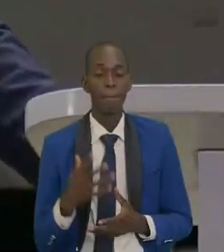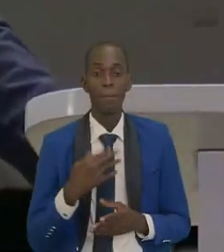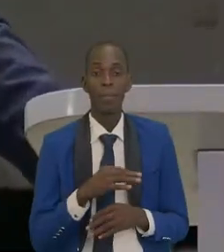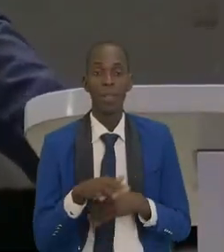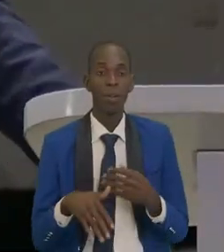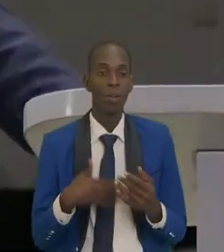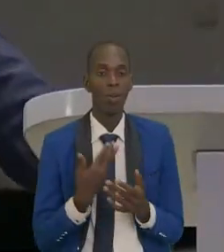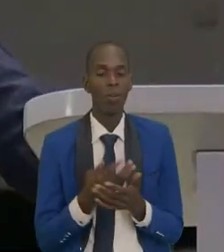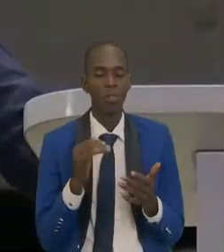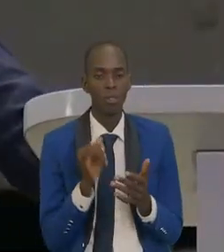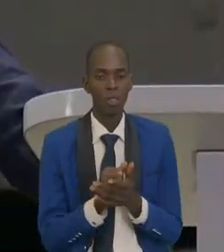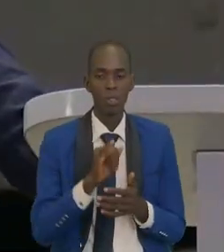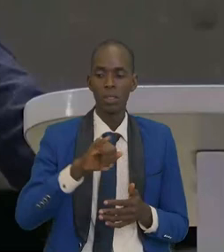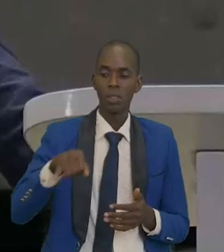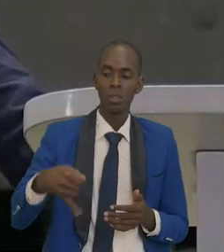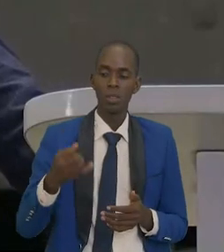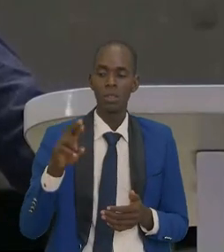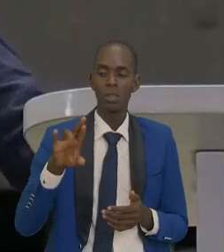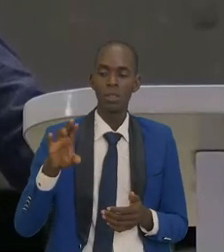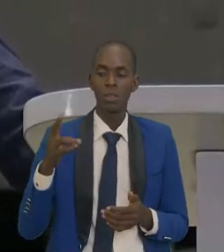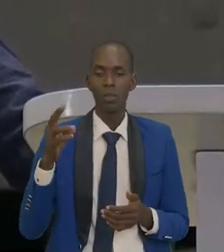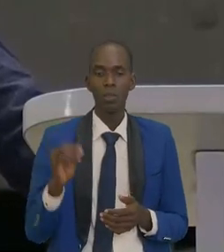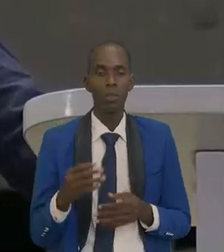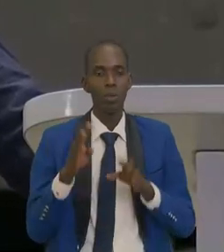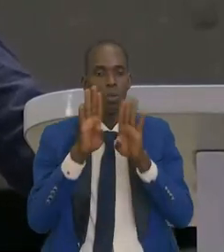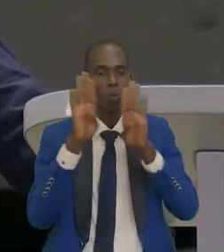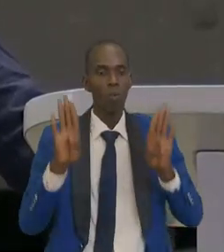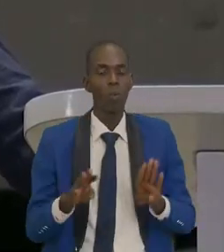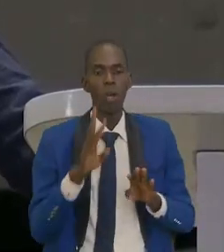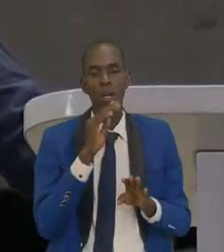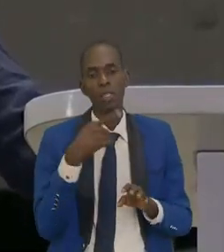Et ces murailles de Jéricho racontaient l'histoire.